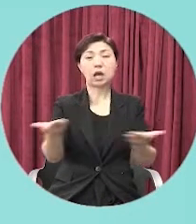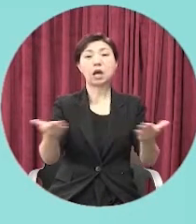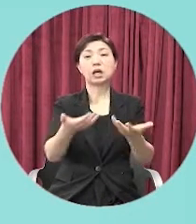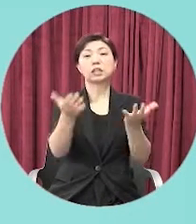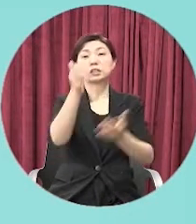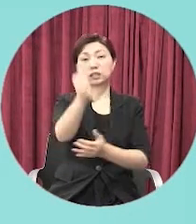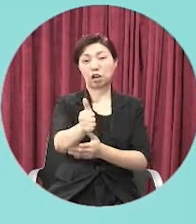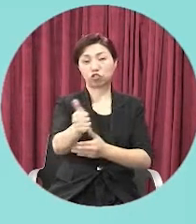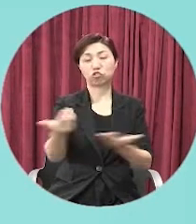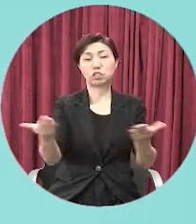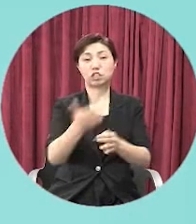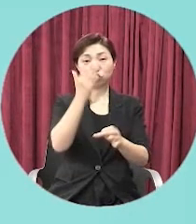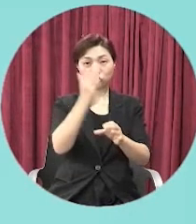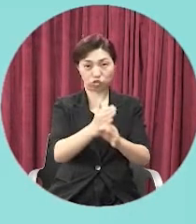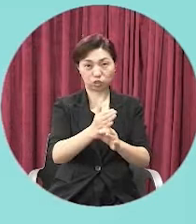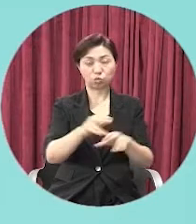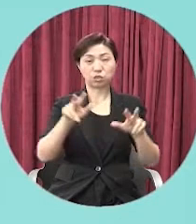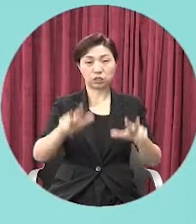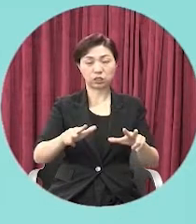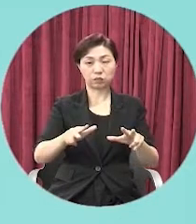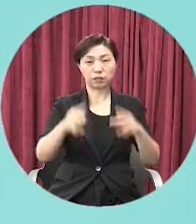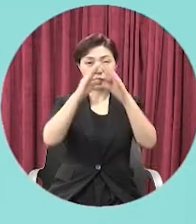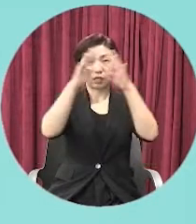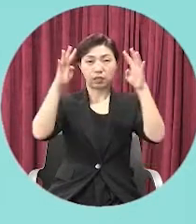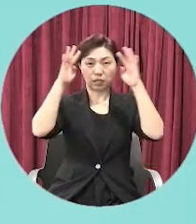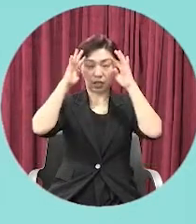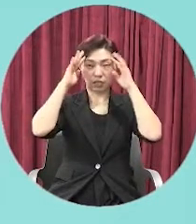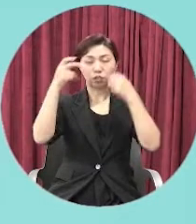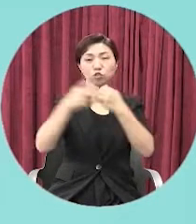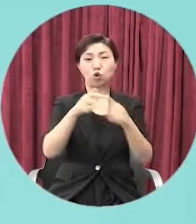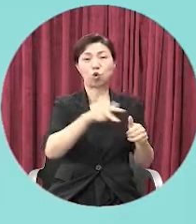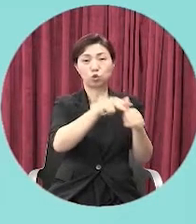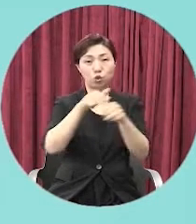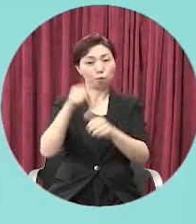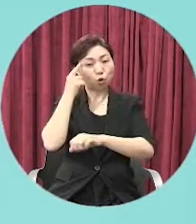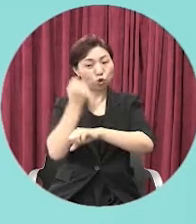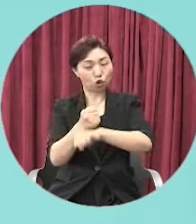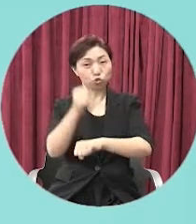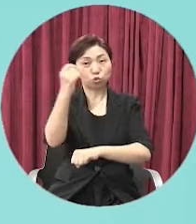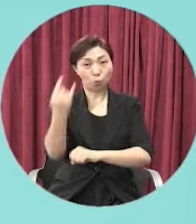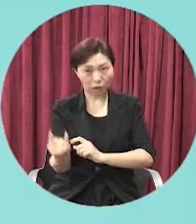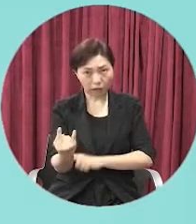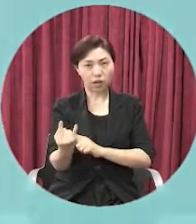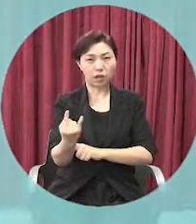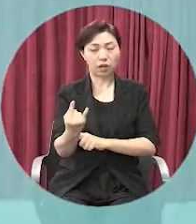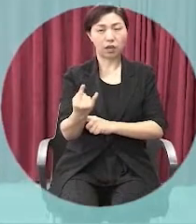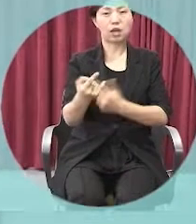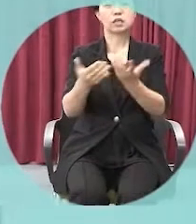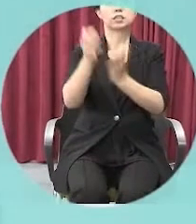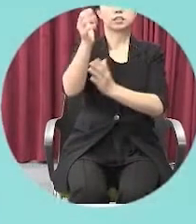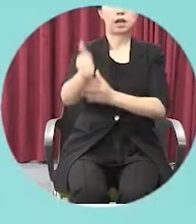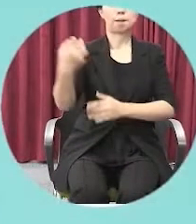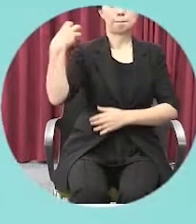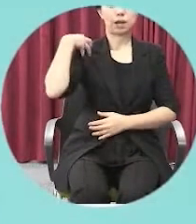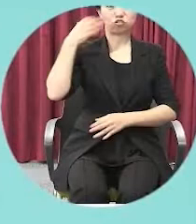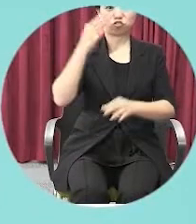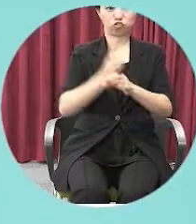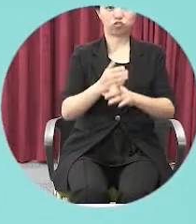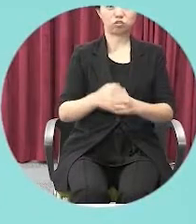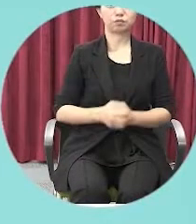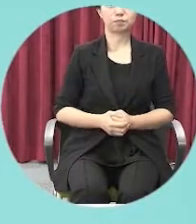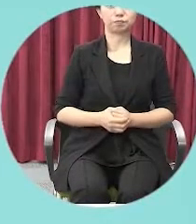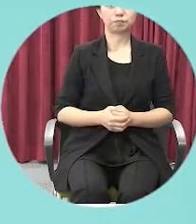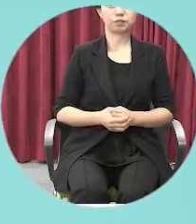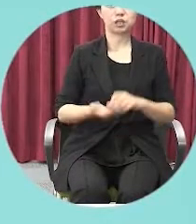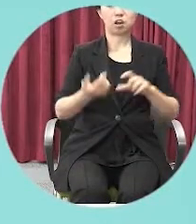태안 의료정보 학계의 이사장을 맡고 계십니다 또한 중 세계 최초로 빅데이 딱 걸린 등 프로젝트가 있는데 거기에